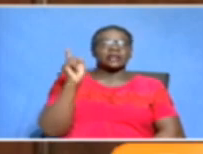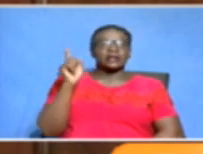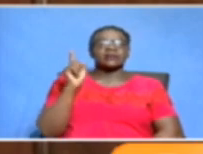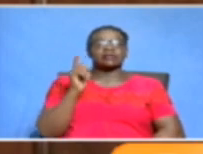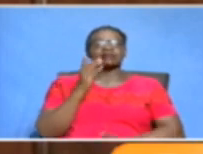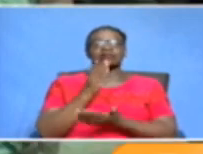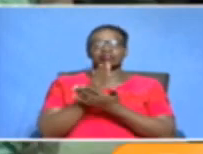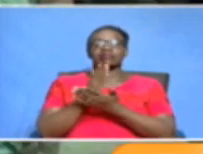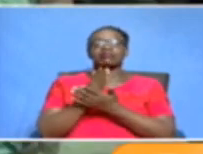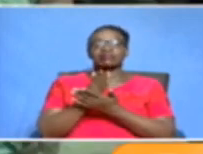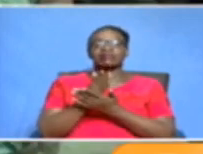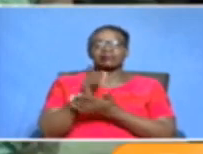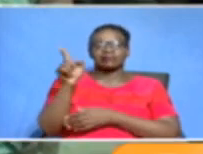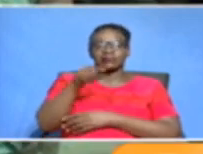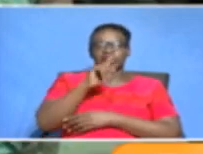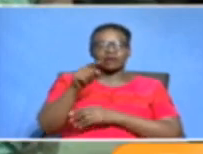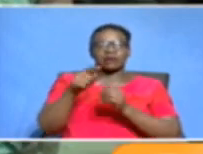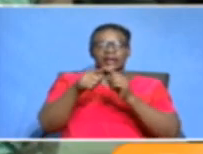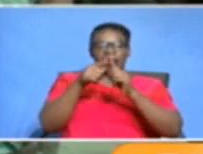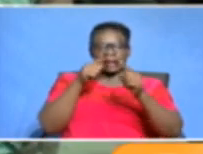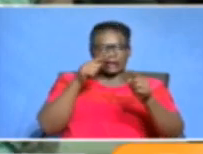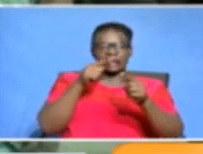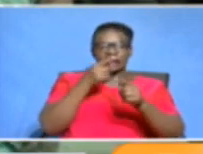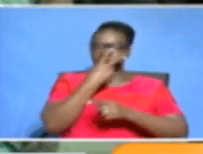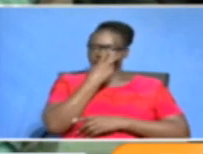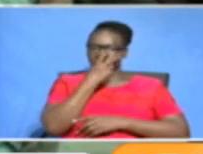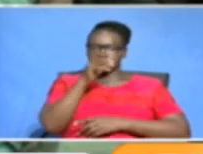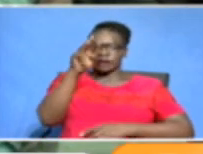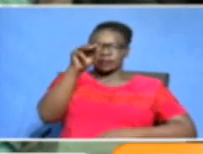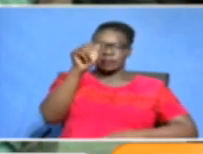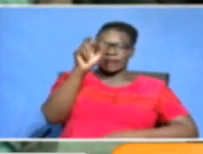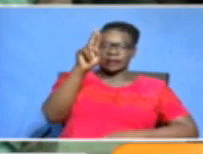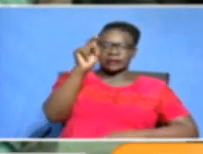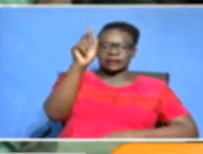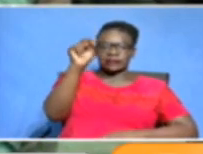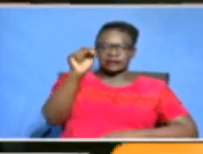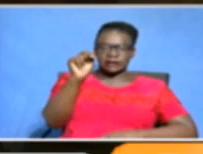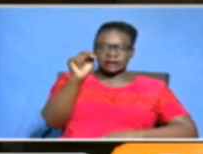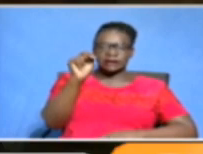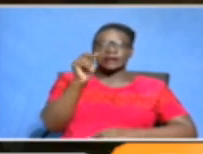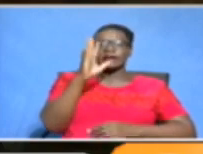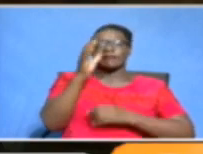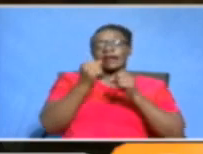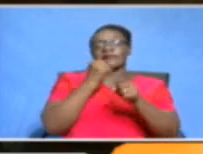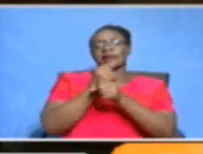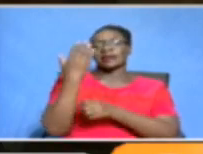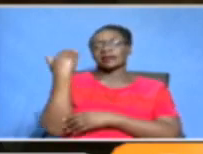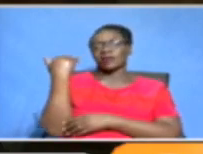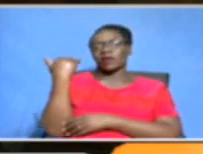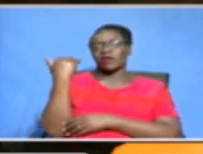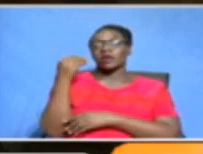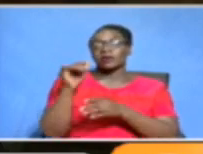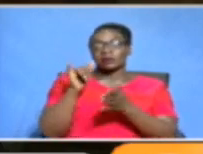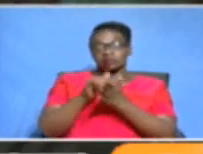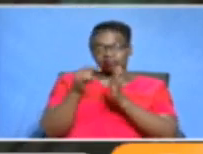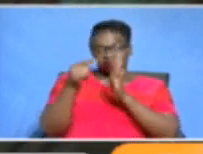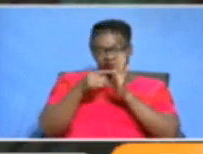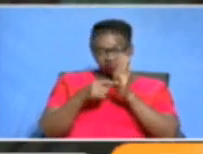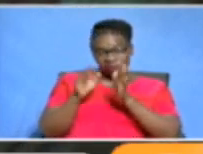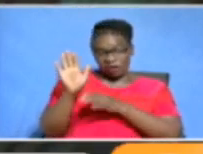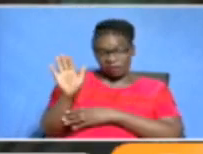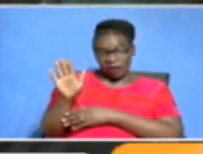amepatikana na hatia ya kumuua mshukiwa Martin Koome akiwa korokoroni miaka tano iliyopita. Hukumu dhidi ya afisa